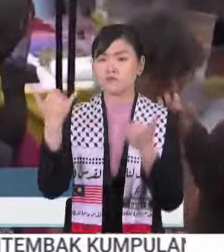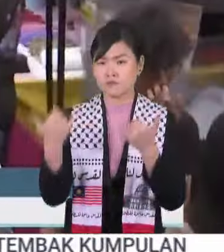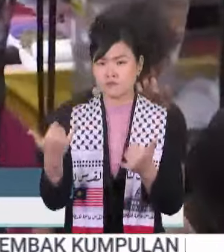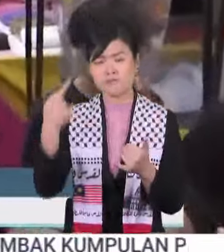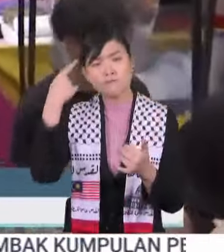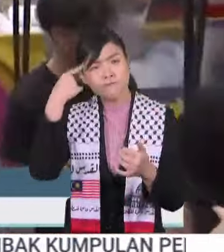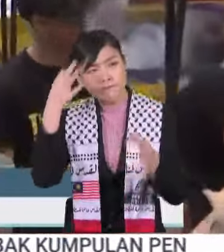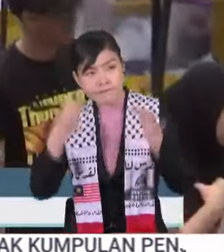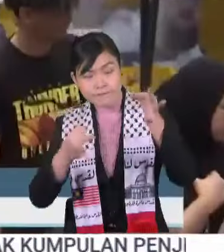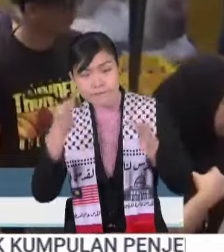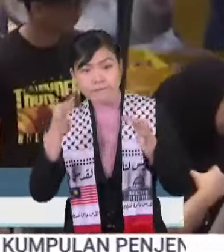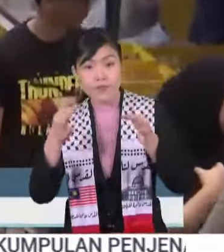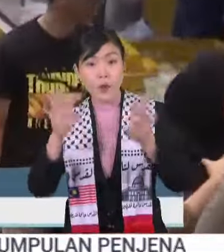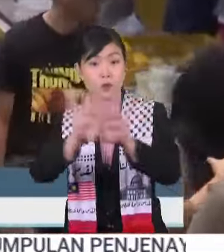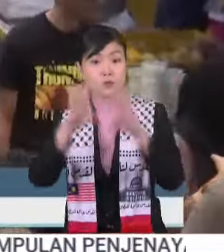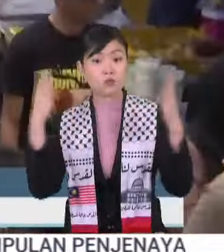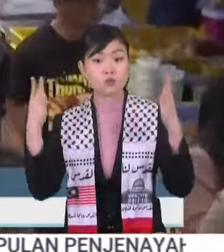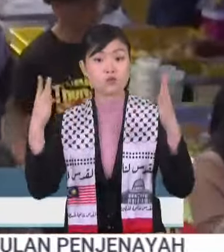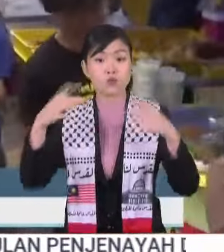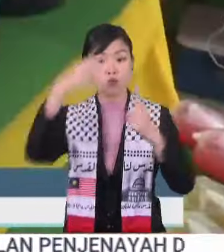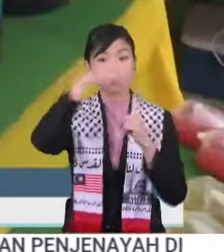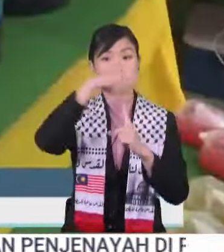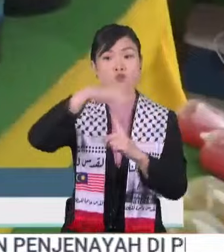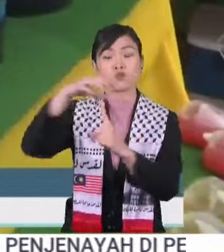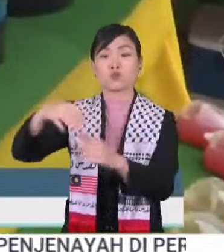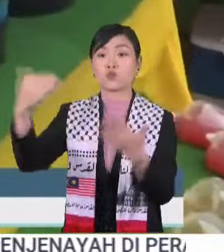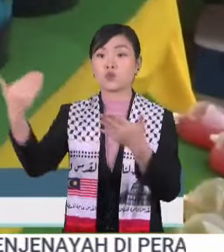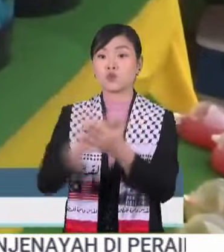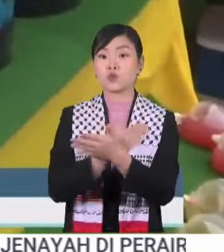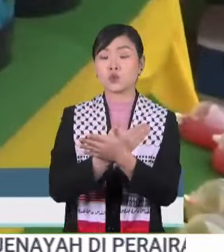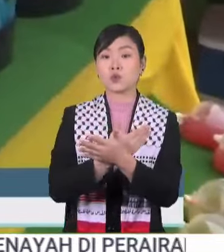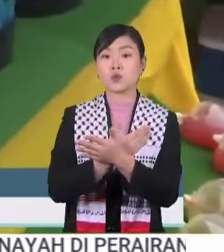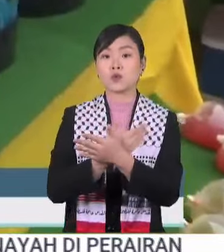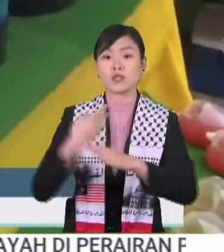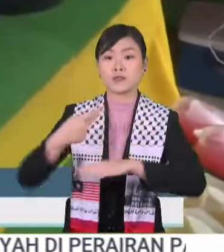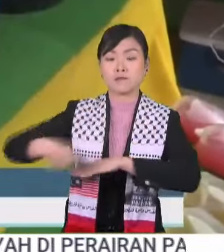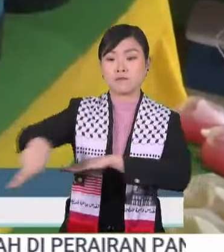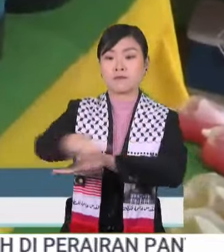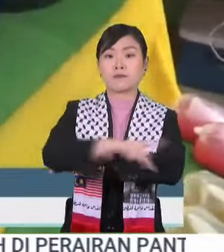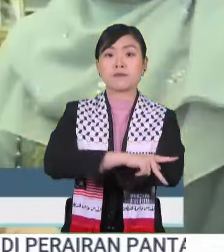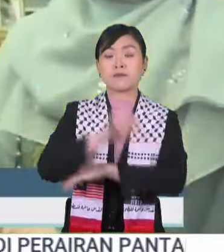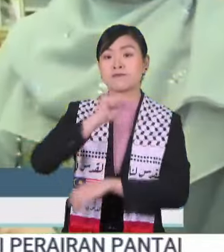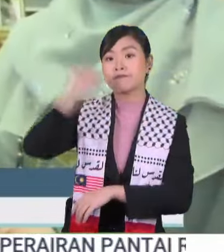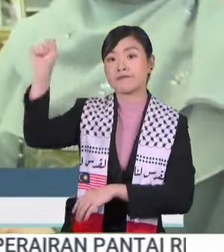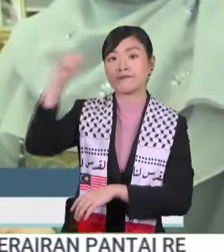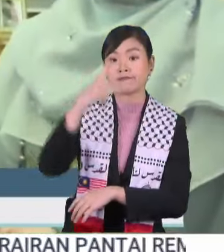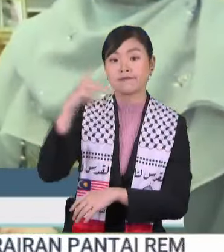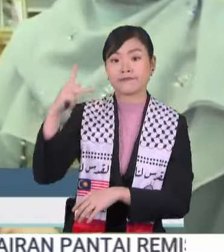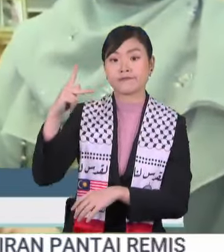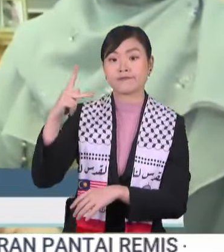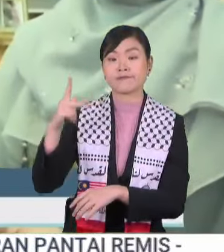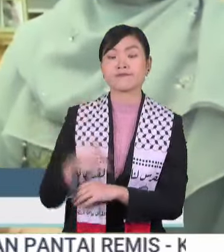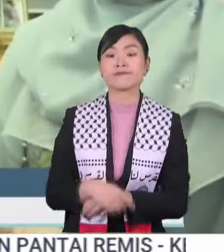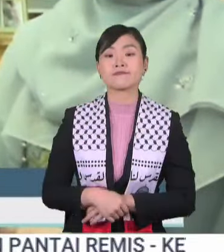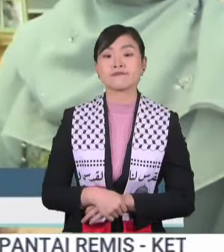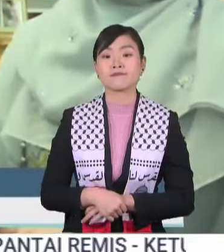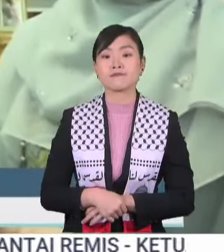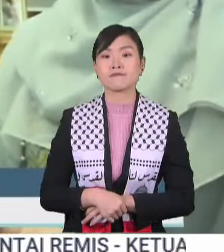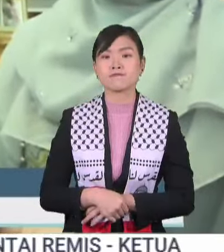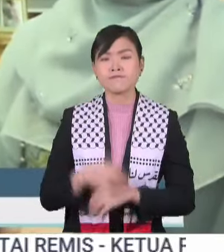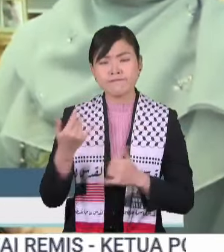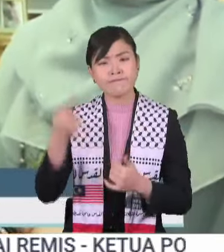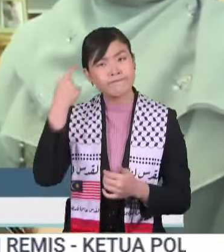mempertimbangkan untuk membuka bazar Ramadan baharu di Padang Merdeka Kota Kinabalu dbkk sedang